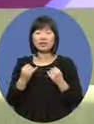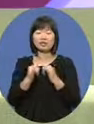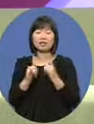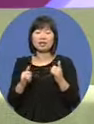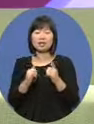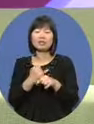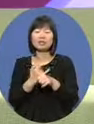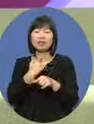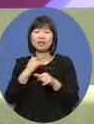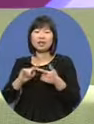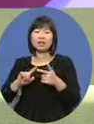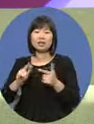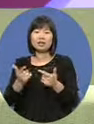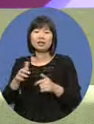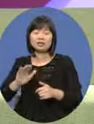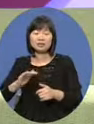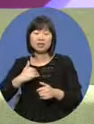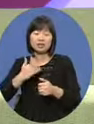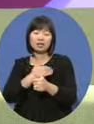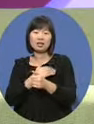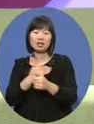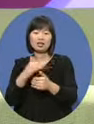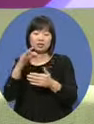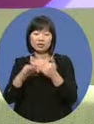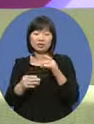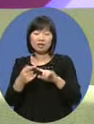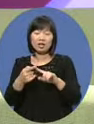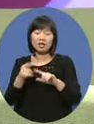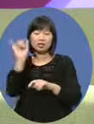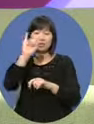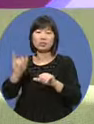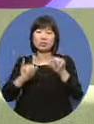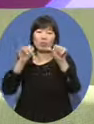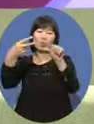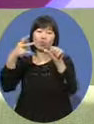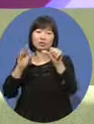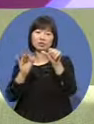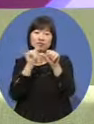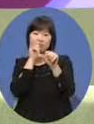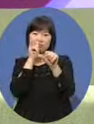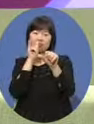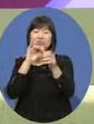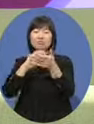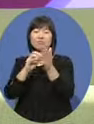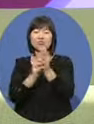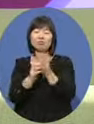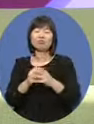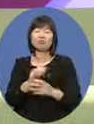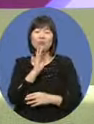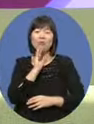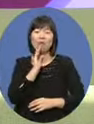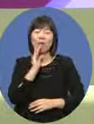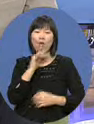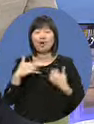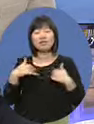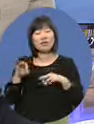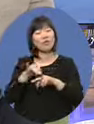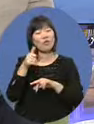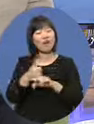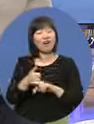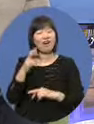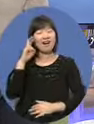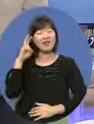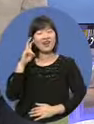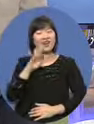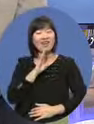사람들이 했던 건 아니지만 제가 이제 실력상 순위로서 한 전국 5등 안에 이제 들 정도로 되게 진짜 게임 왕이시네.